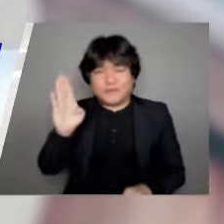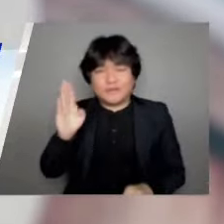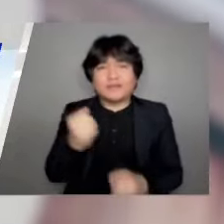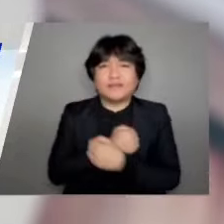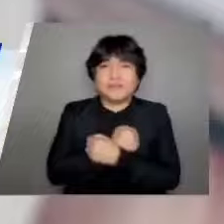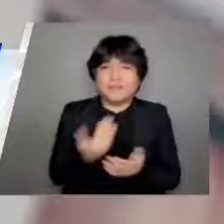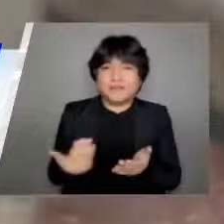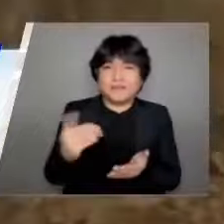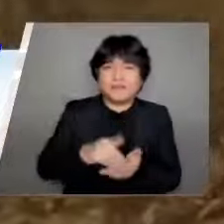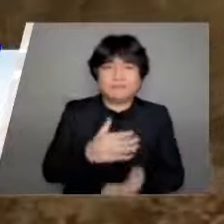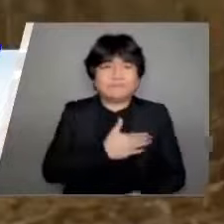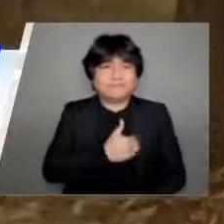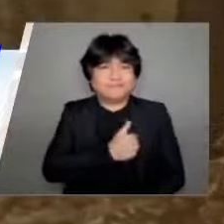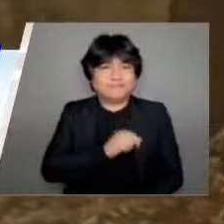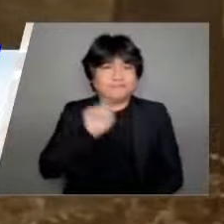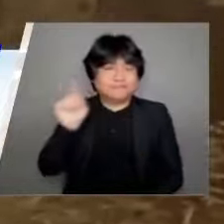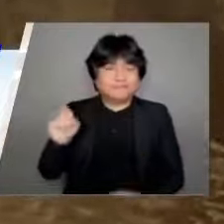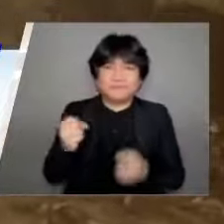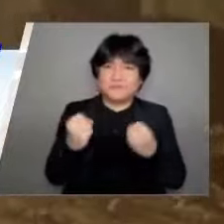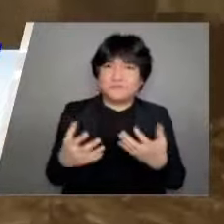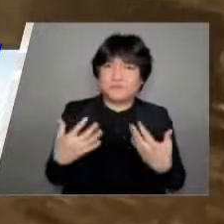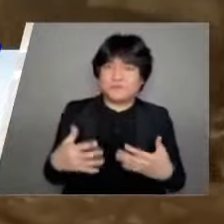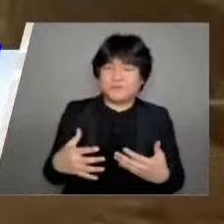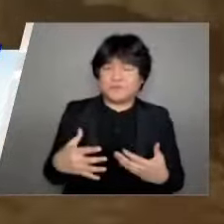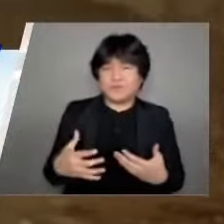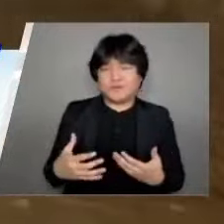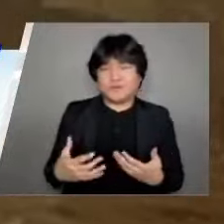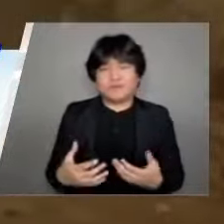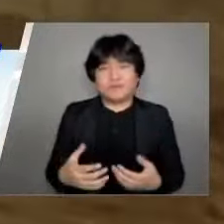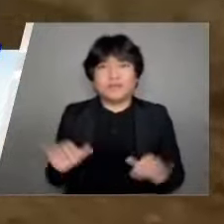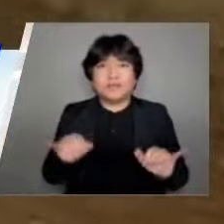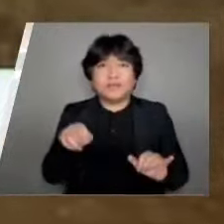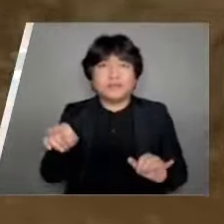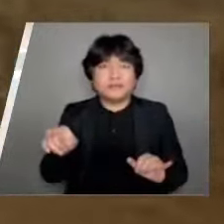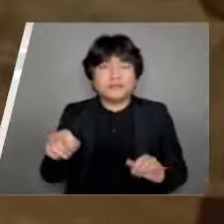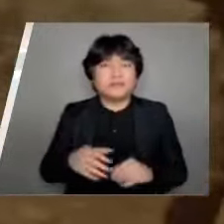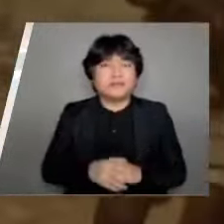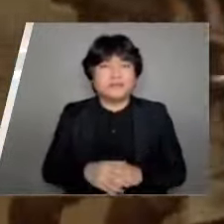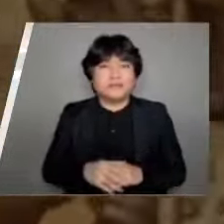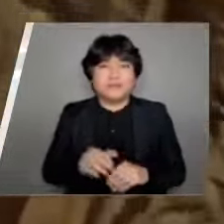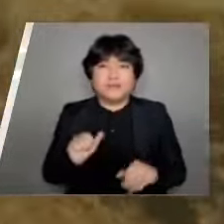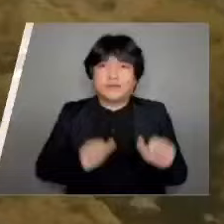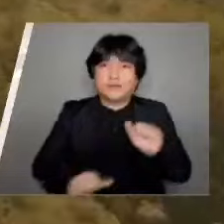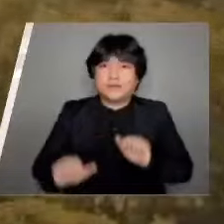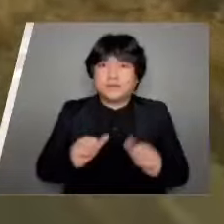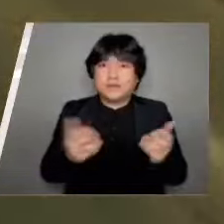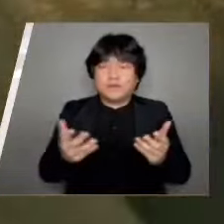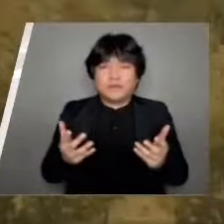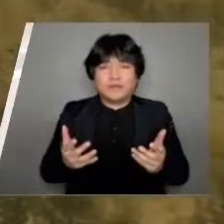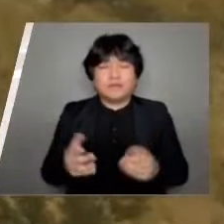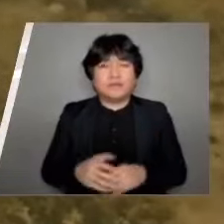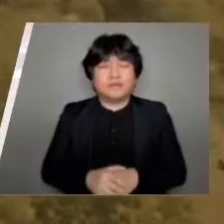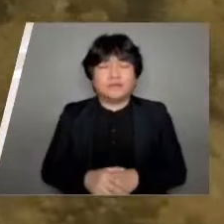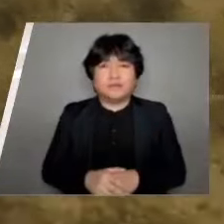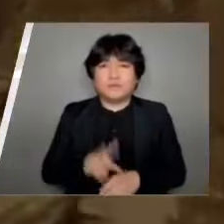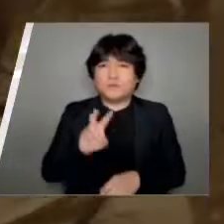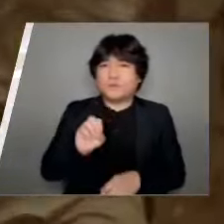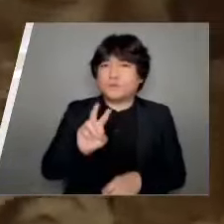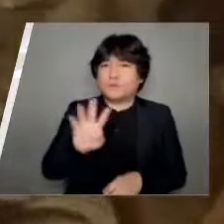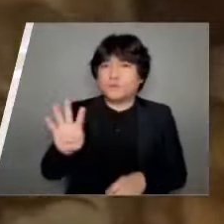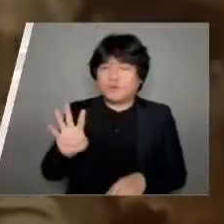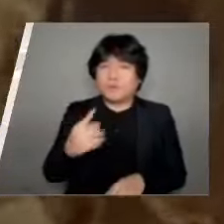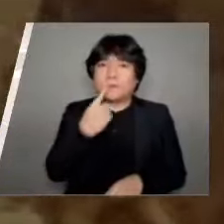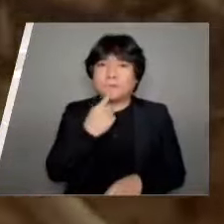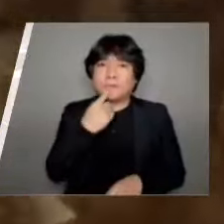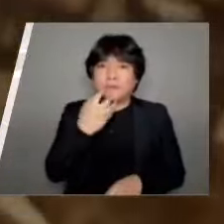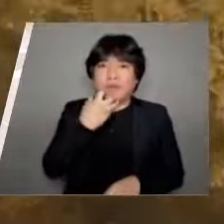Canada, marami rin ang napabilib sa acting ni Alden bilang Eduardo sa biggest family drama of 2024, na Pulang